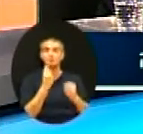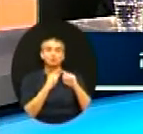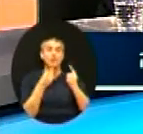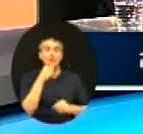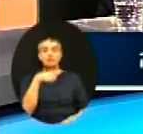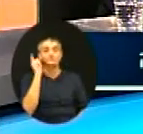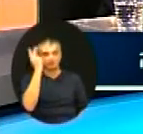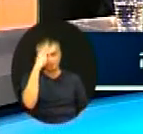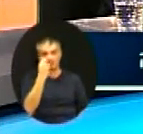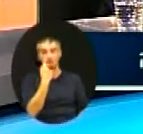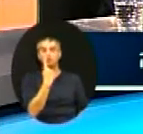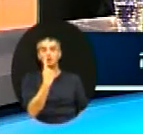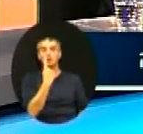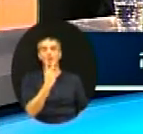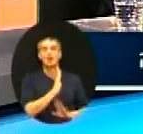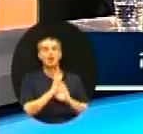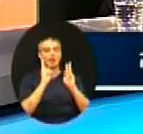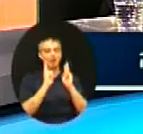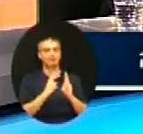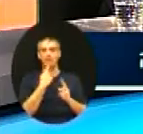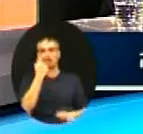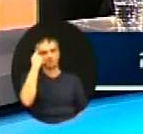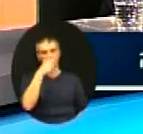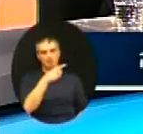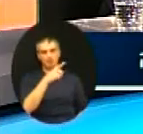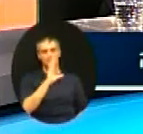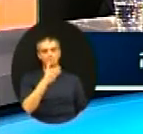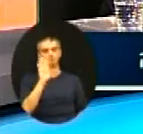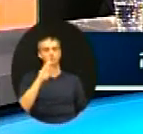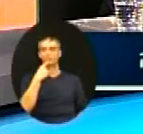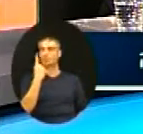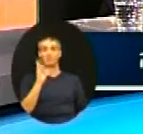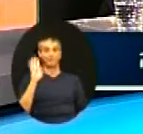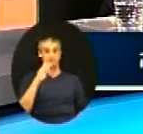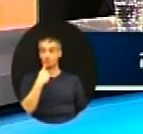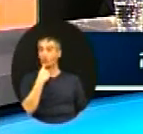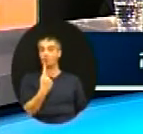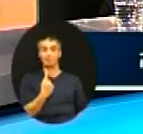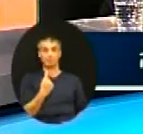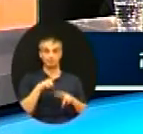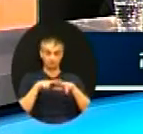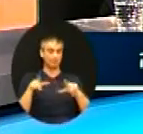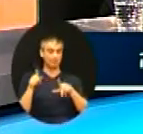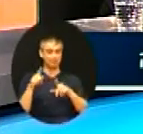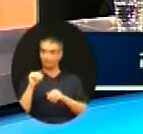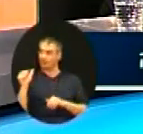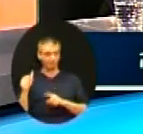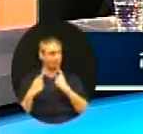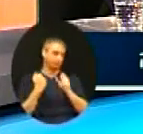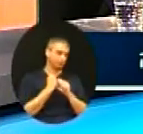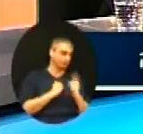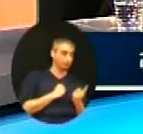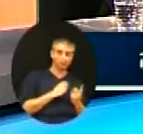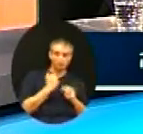הם צריכים להבין דבר אחד. להפסיק להביע עמדה לפי מה שנתניהו אומר. אם נתניהו בצד א', הם הולכים